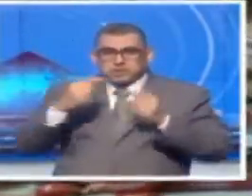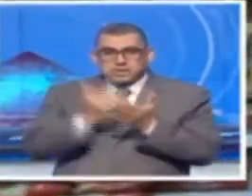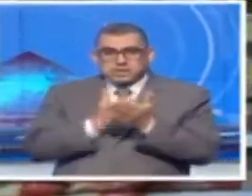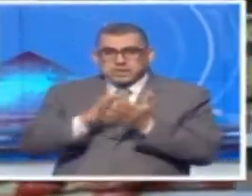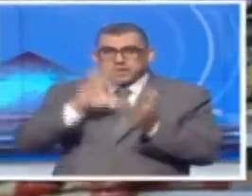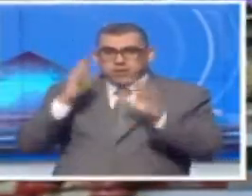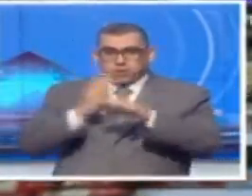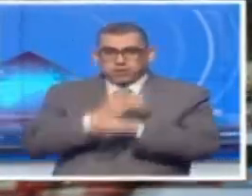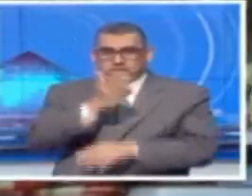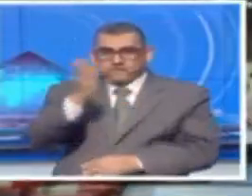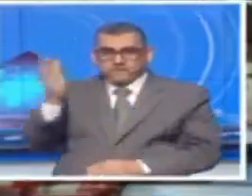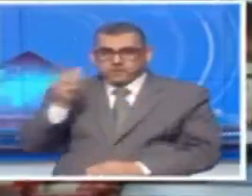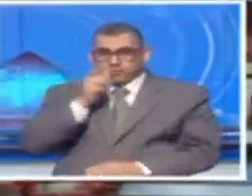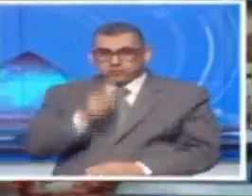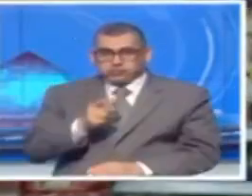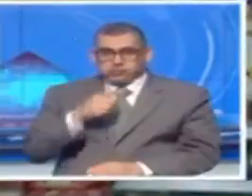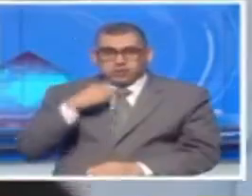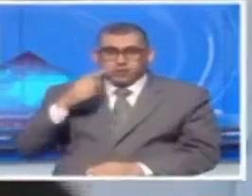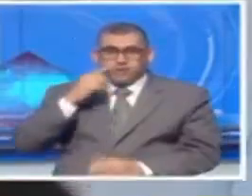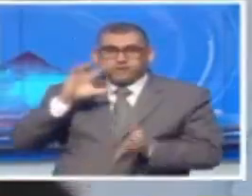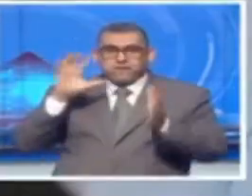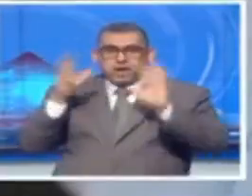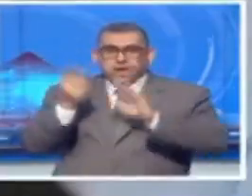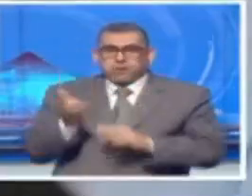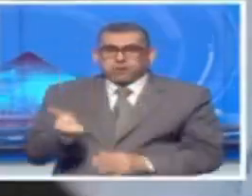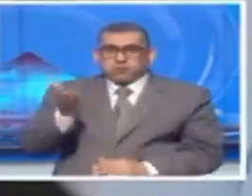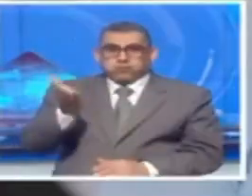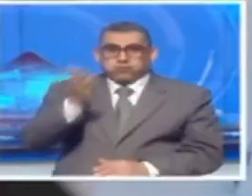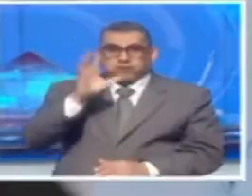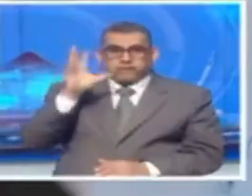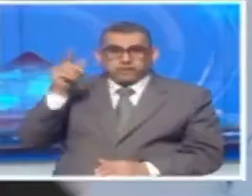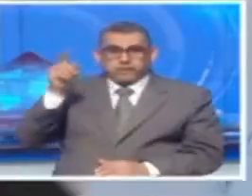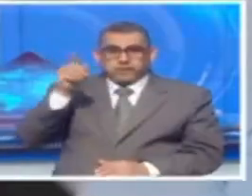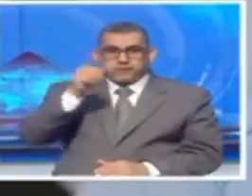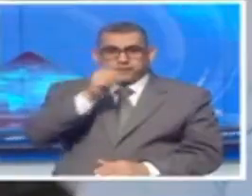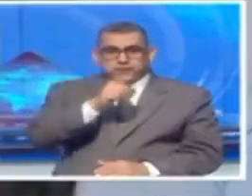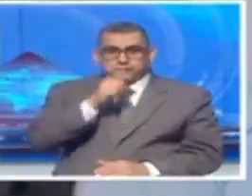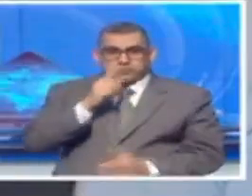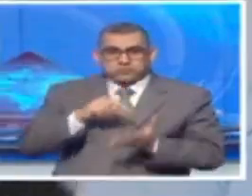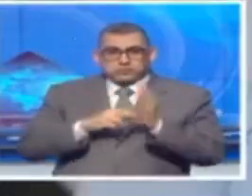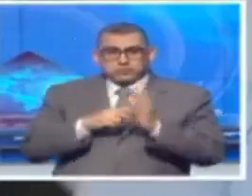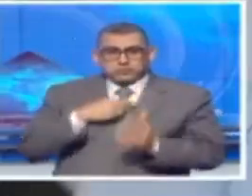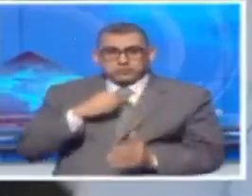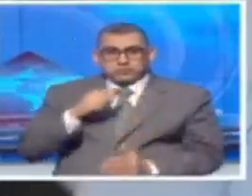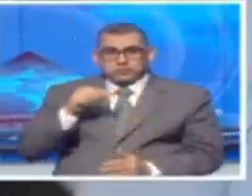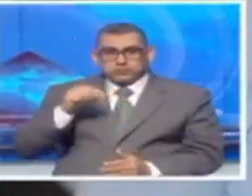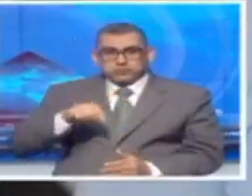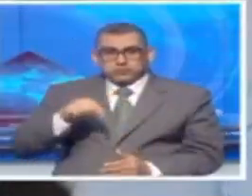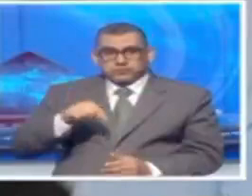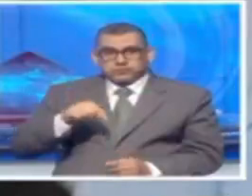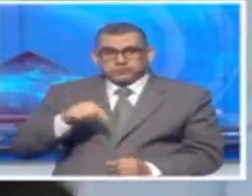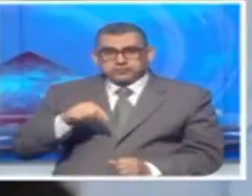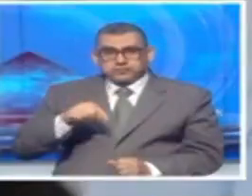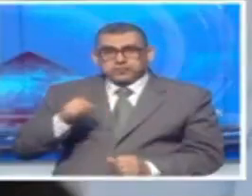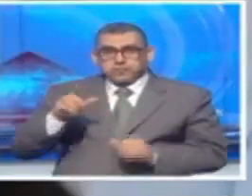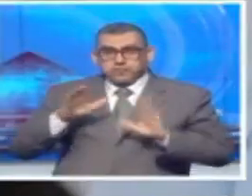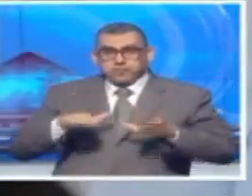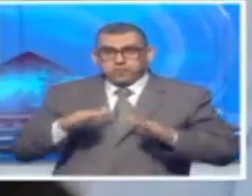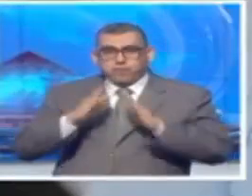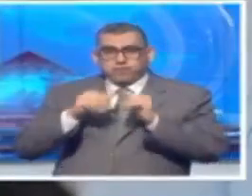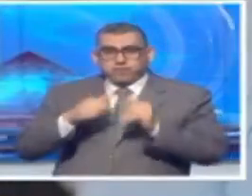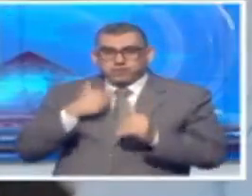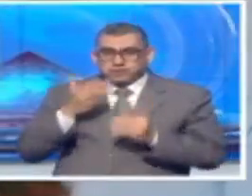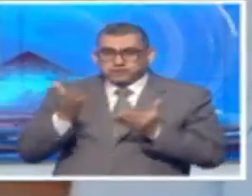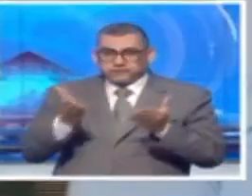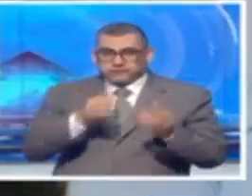الدولية الراهنة. في ظل الأسعار العالمية والغلو العالمي أصلا، يعني كويس إن هي موجودة في مصر حاجة زي